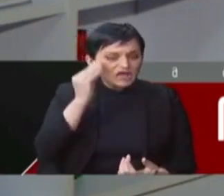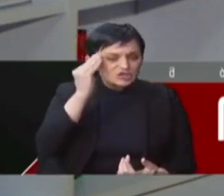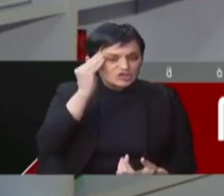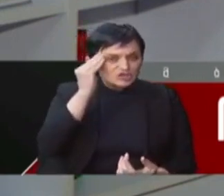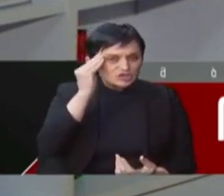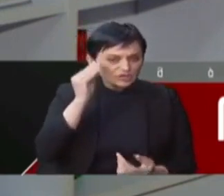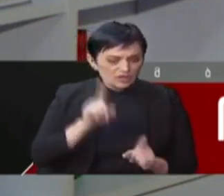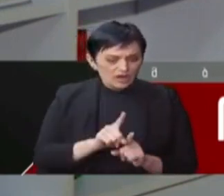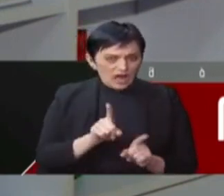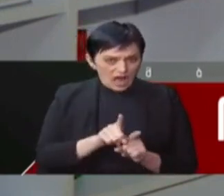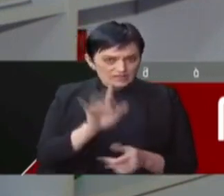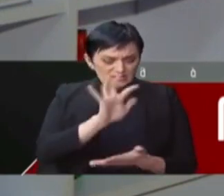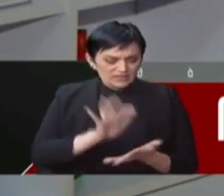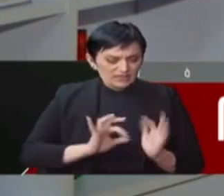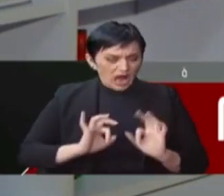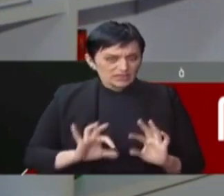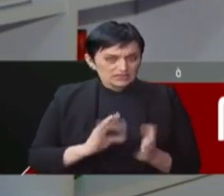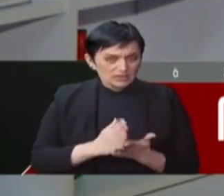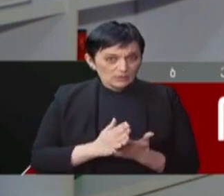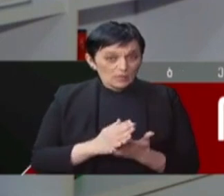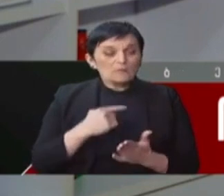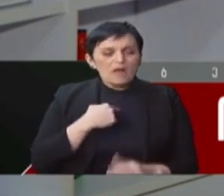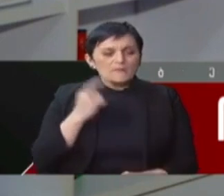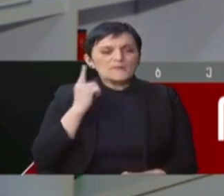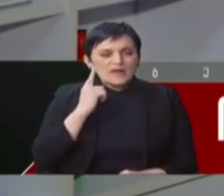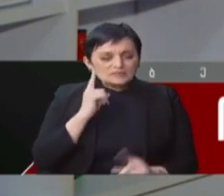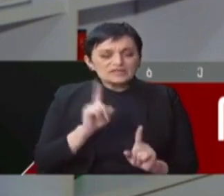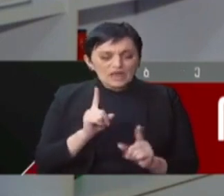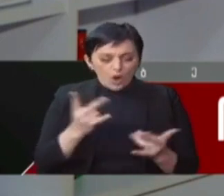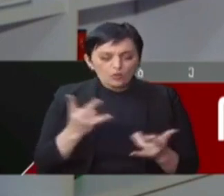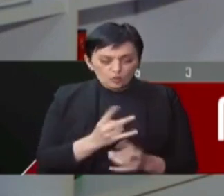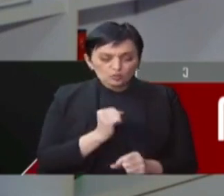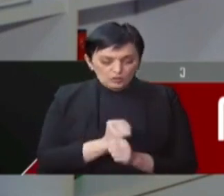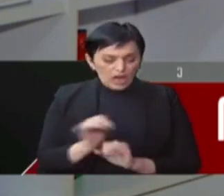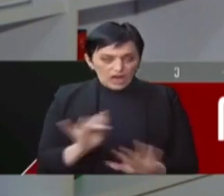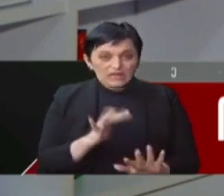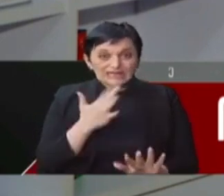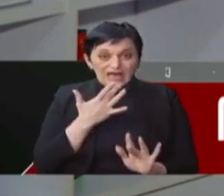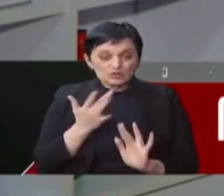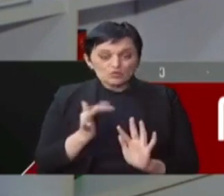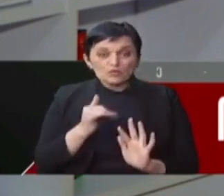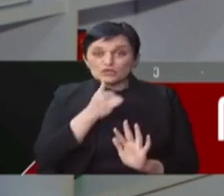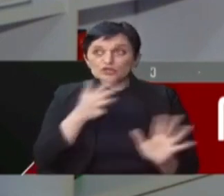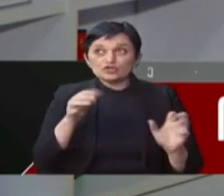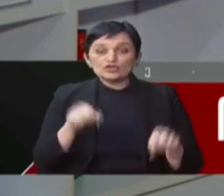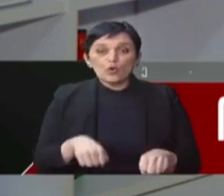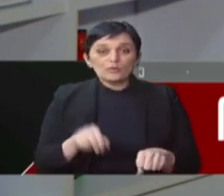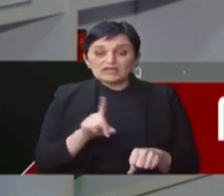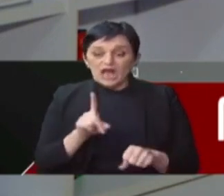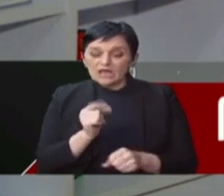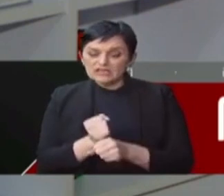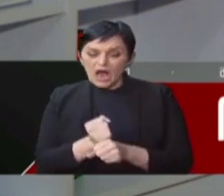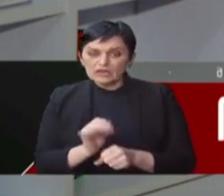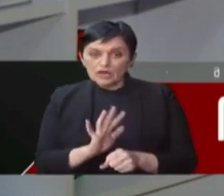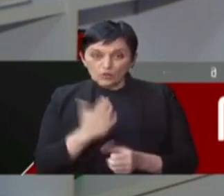აქვს ასეთი ტიპის განცხადებებს. თუმცა მესმის, რომ რაღაც უნდა გააკეთოს ნაციონალურმა მოძრაობამ, ანუ შეუძლებელია, რომ რაღაცა არ გააკეთოს, იმიტომ